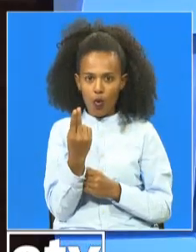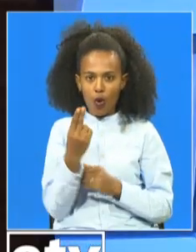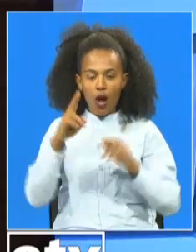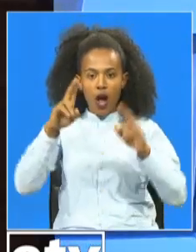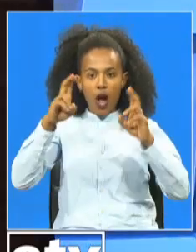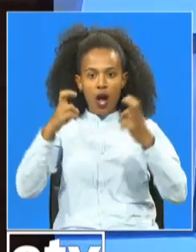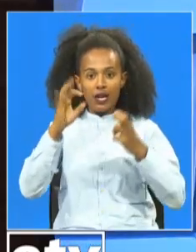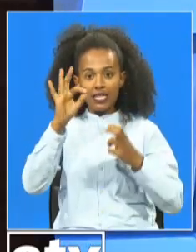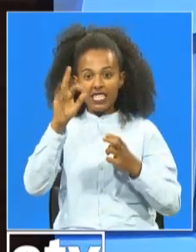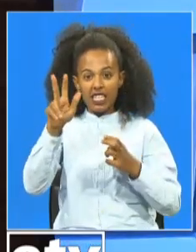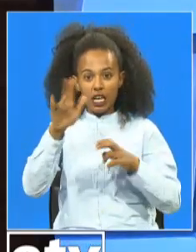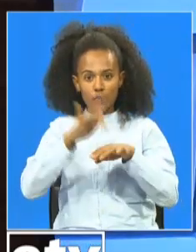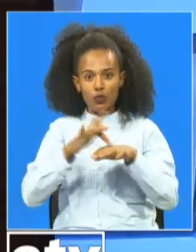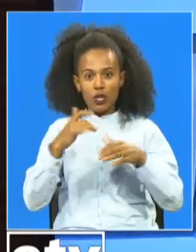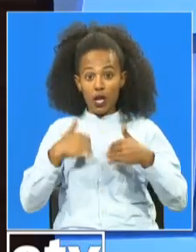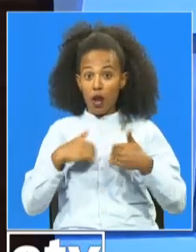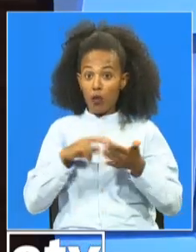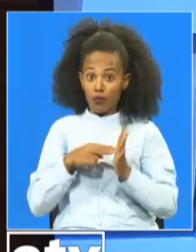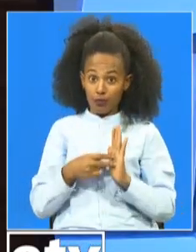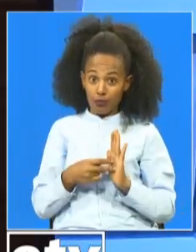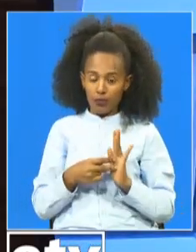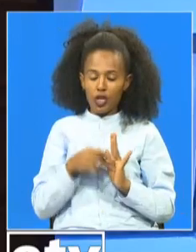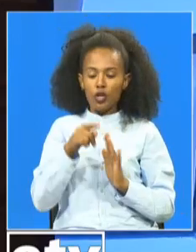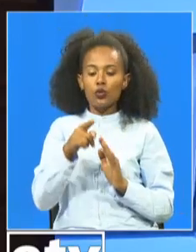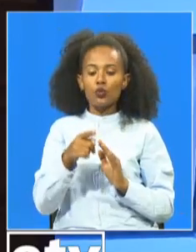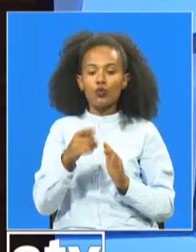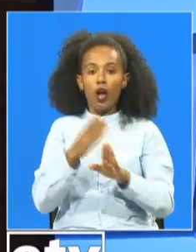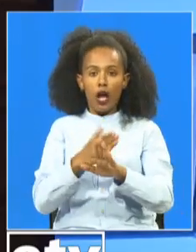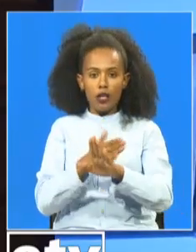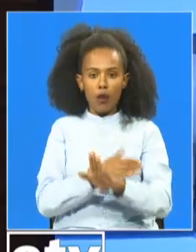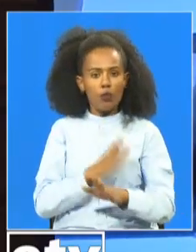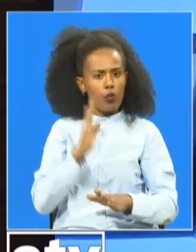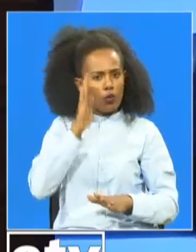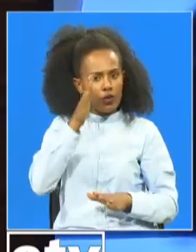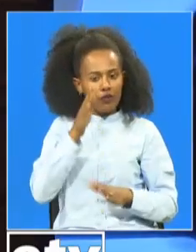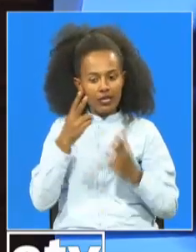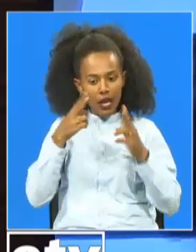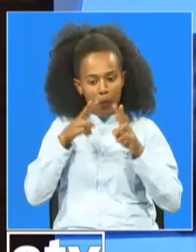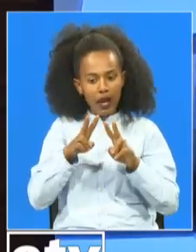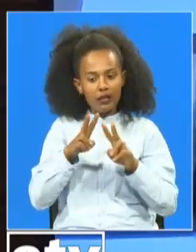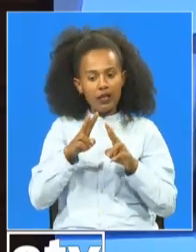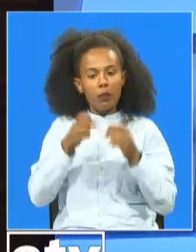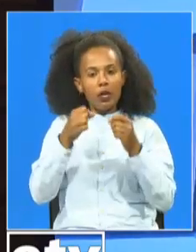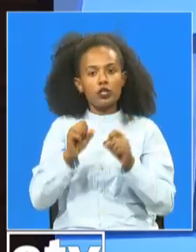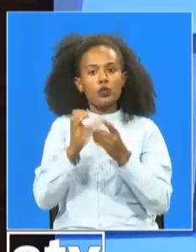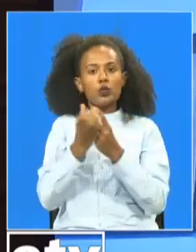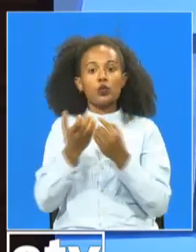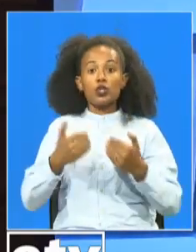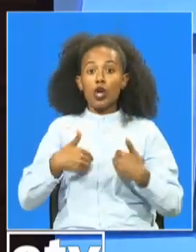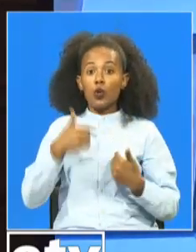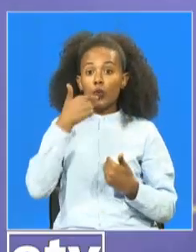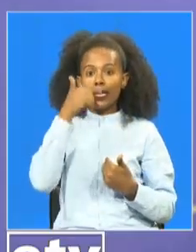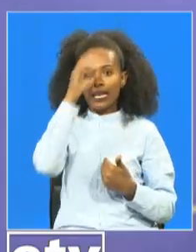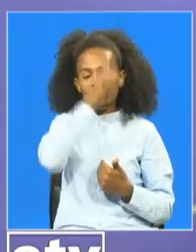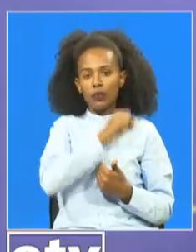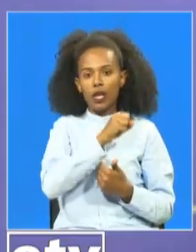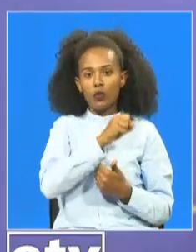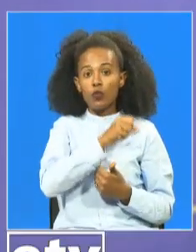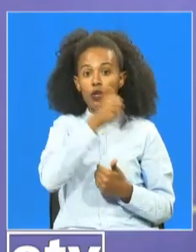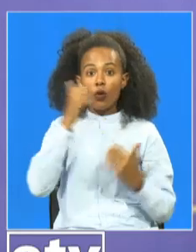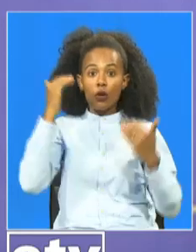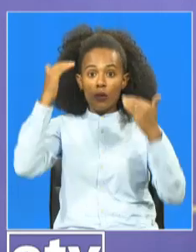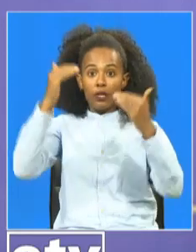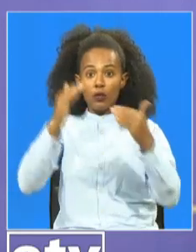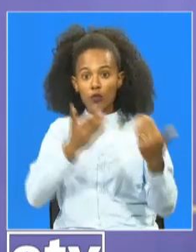አንቀጽ 93 ላይ ያለውን ማለት ነው እሱን አዳብሮ ደግሞ ወደፊት ለመመልከት የሚያስችል ሁኔታዎች አሉ ብዬ እገምታለሁ። ሌላኛዋ